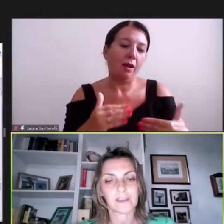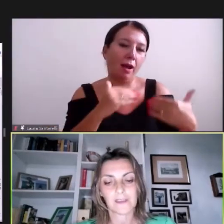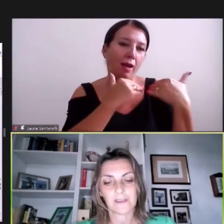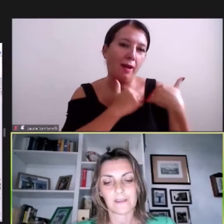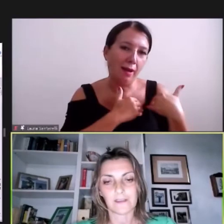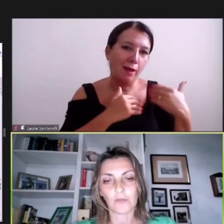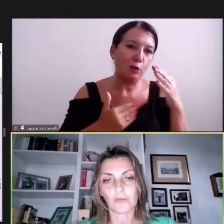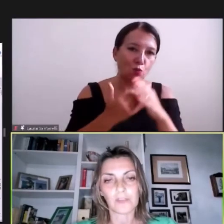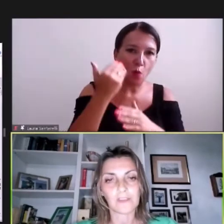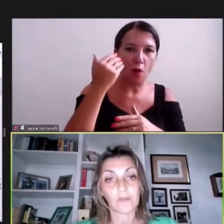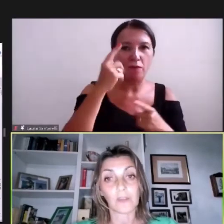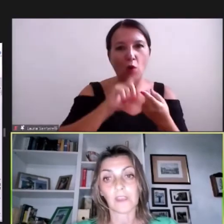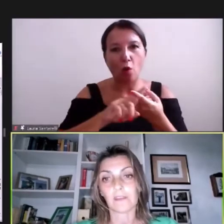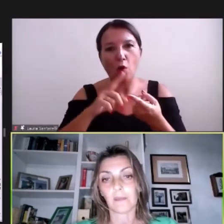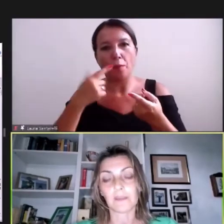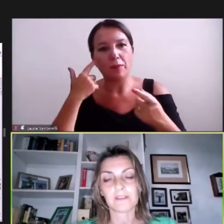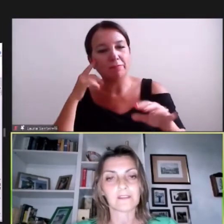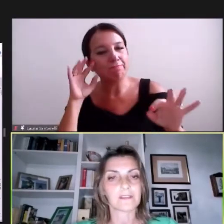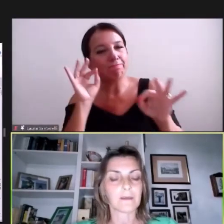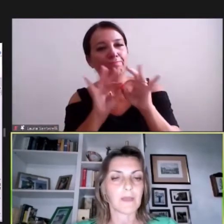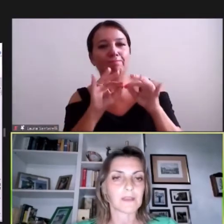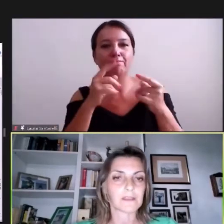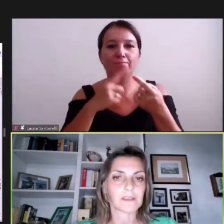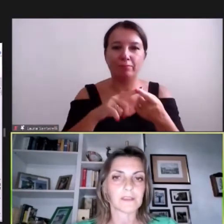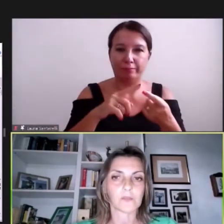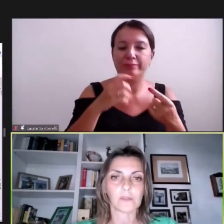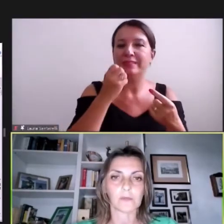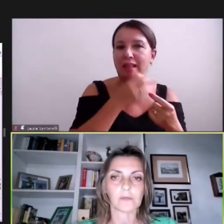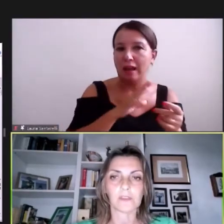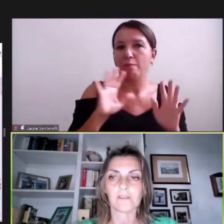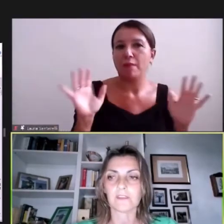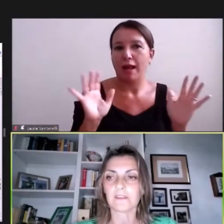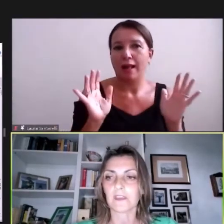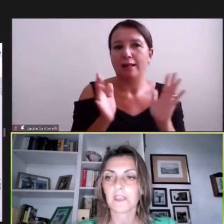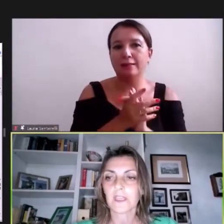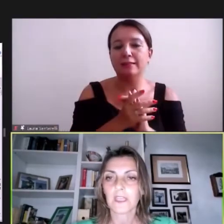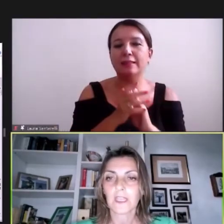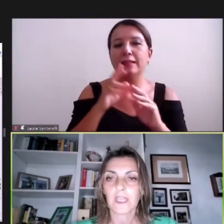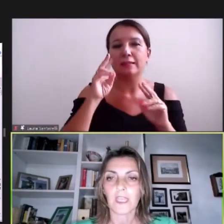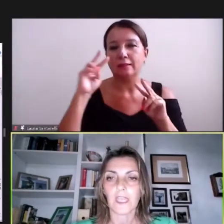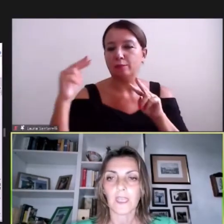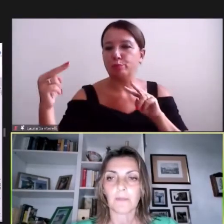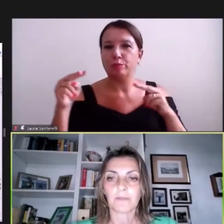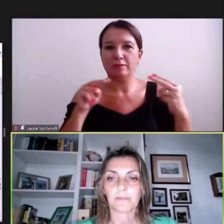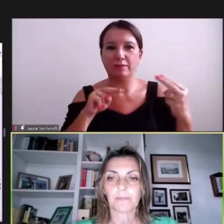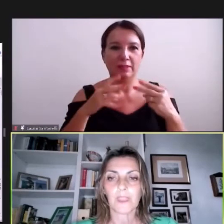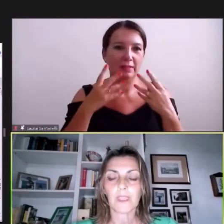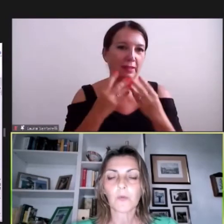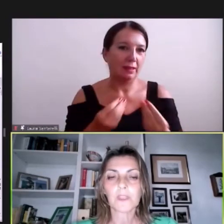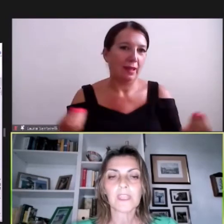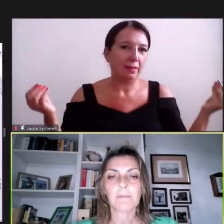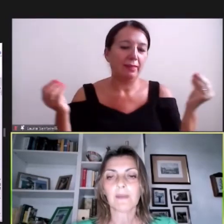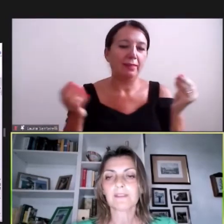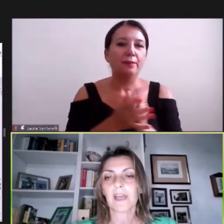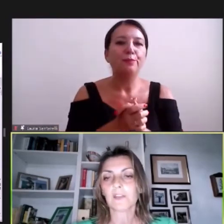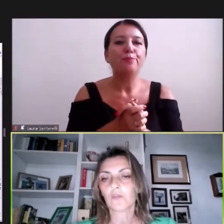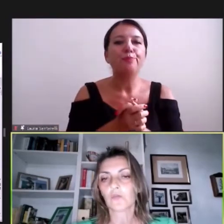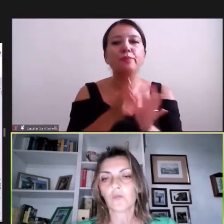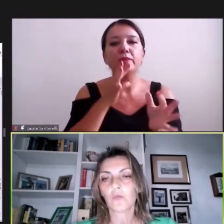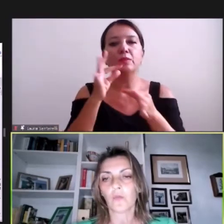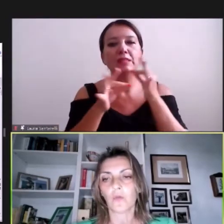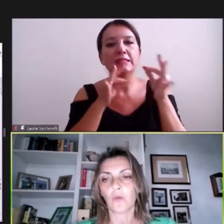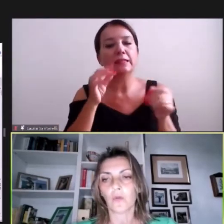questa connotazioni abbastanza drammatiche da tutti i punti di vista. E quindi è